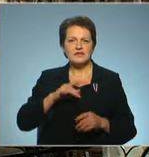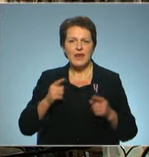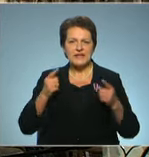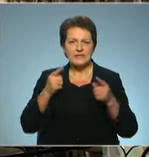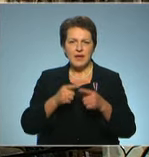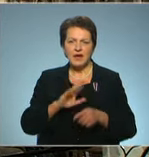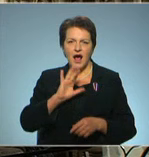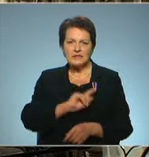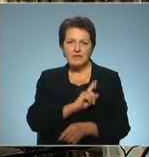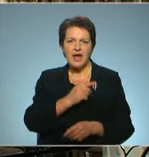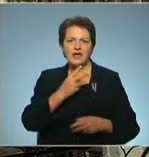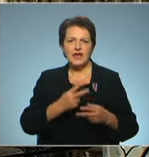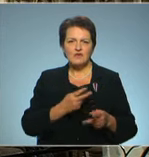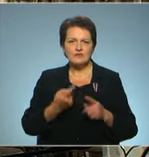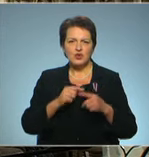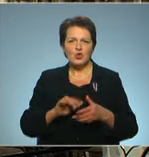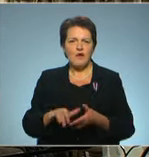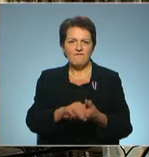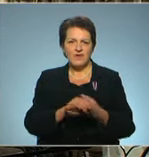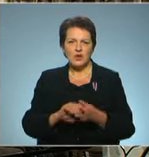spēj iedvesmot un vienot arī šodien.